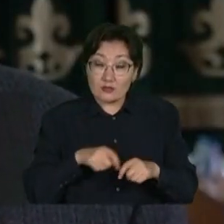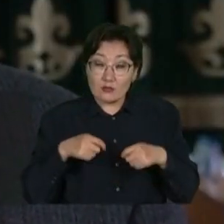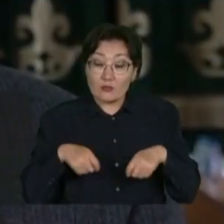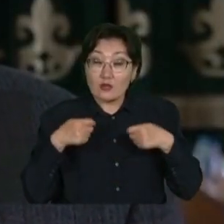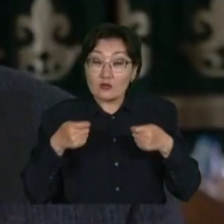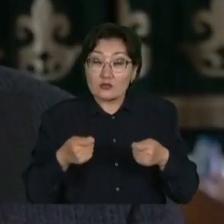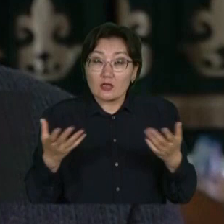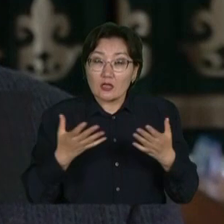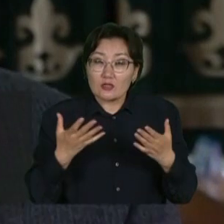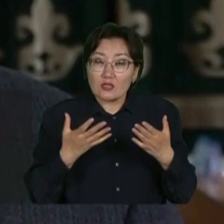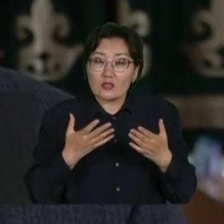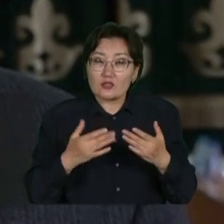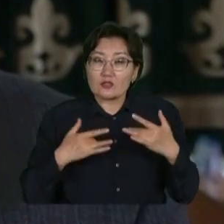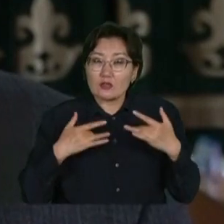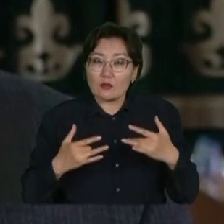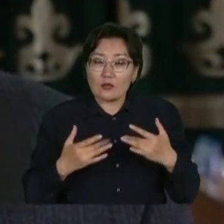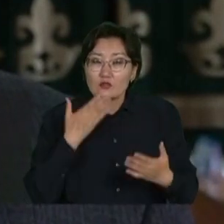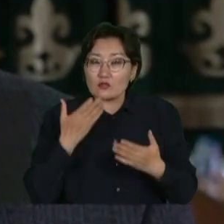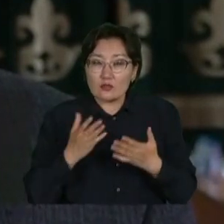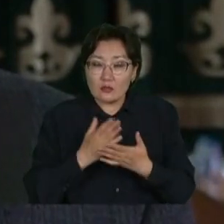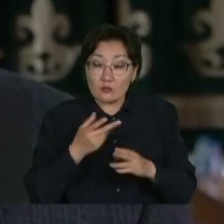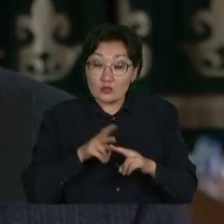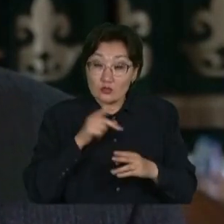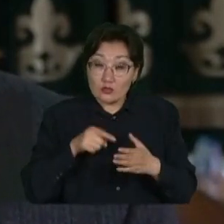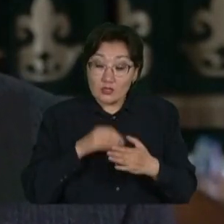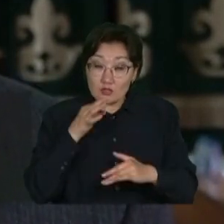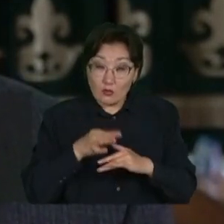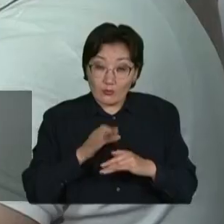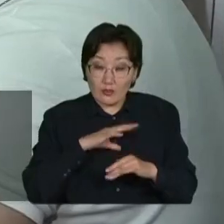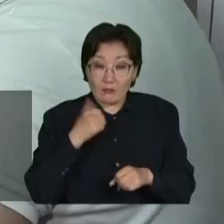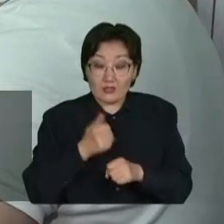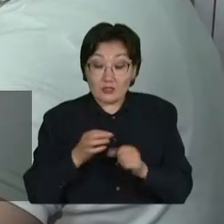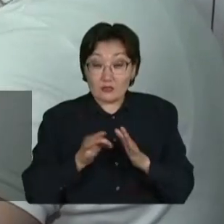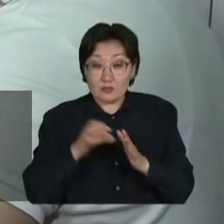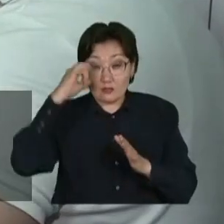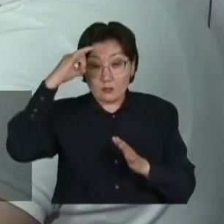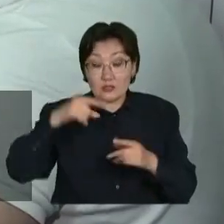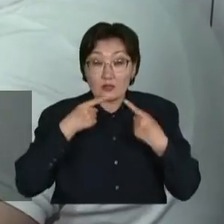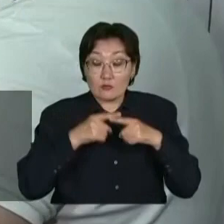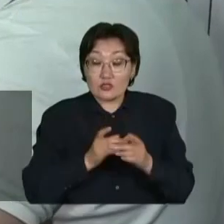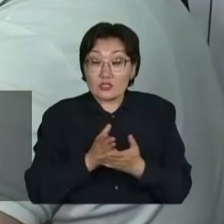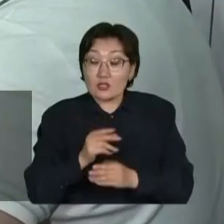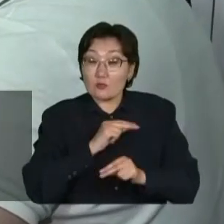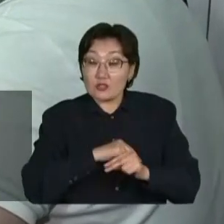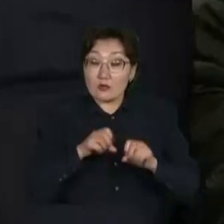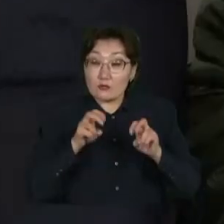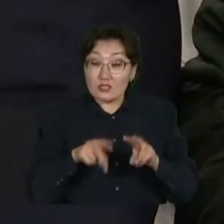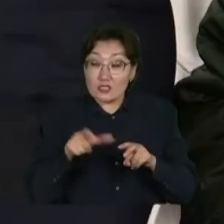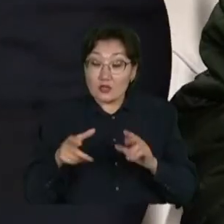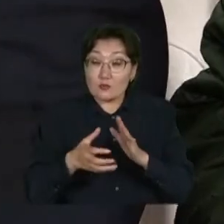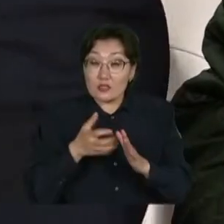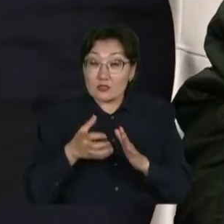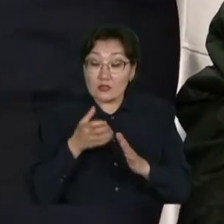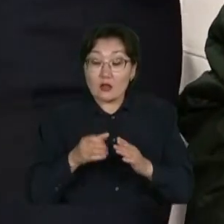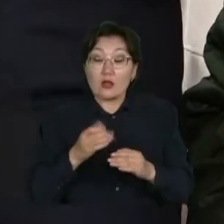қандай сұраныс бар екен, соны сол сұраққа жауап беру басты мақсат. Елімізде техникалық бағытта жұмыс істейтін маман тапшы.